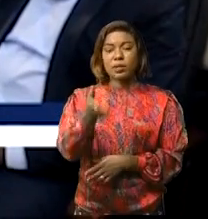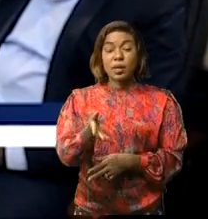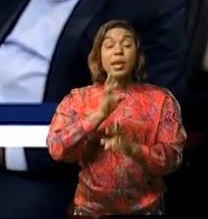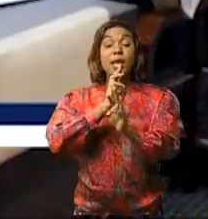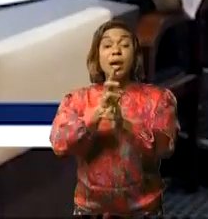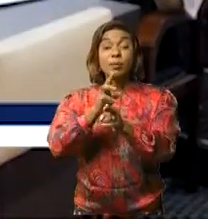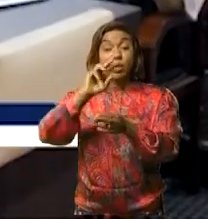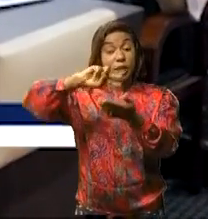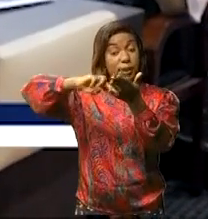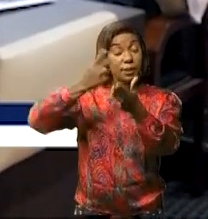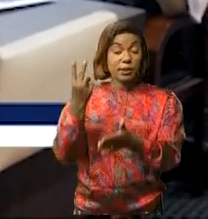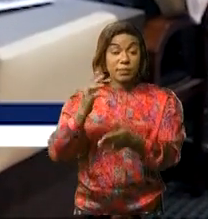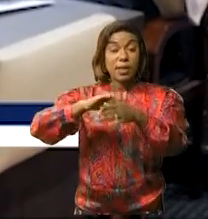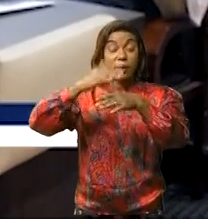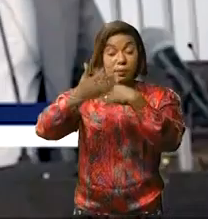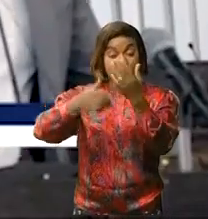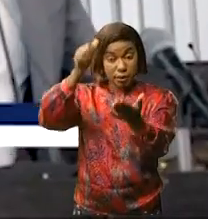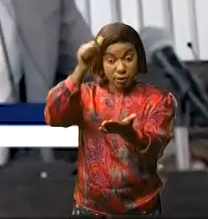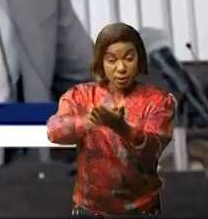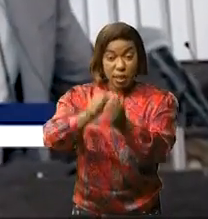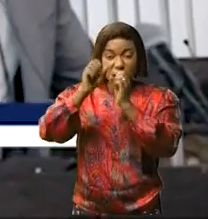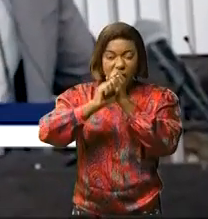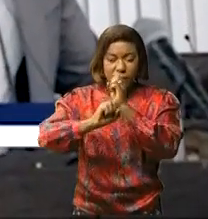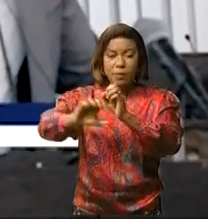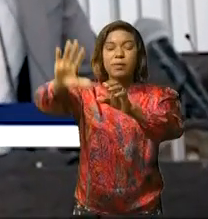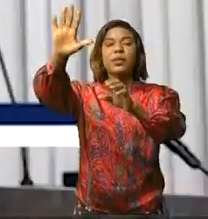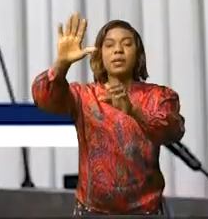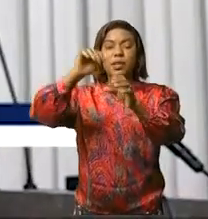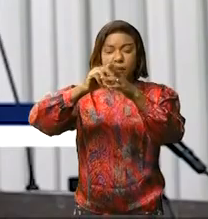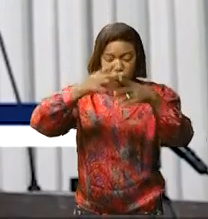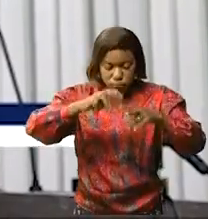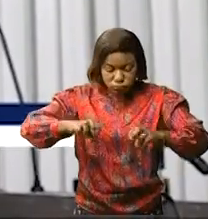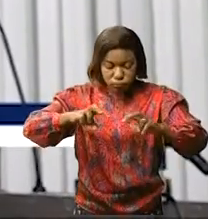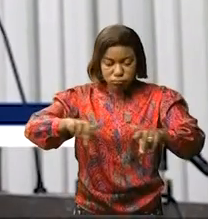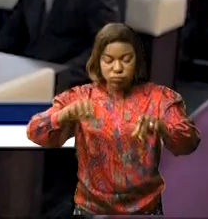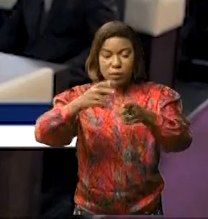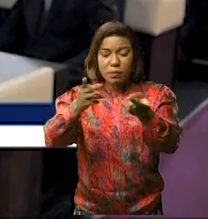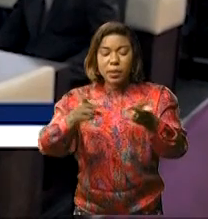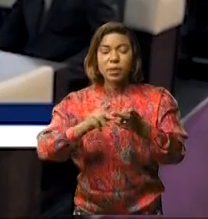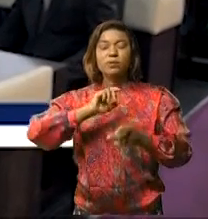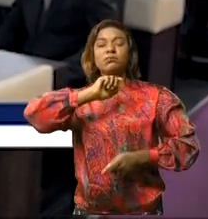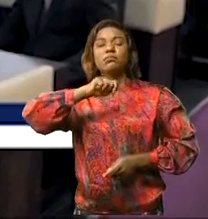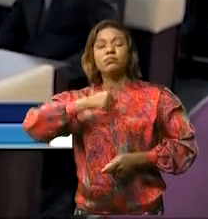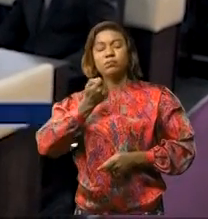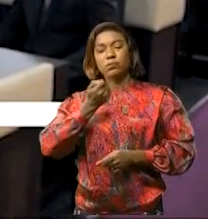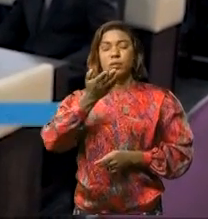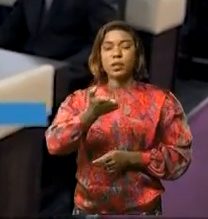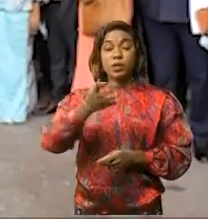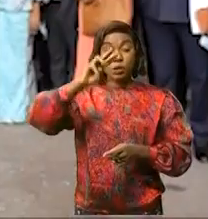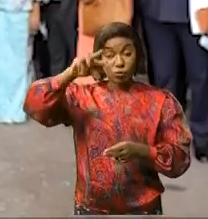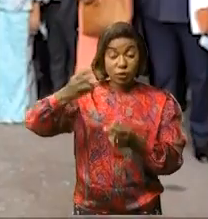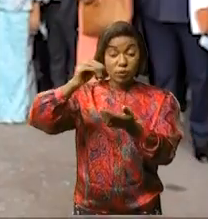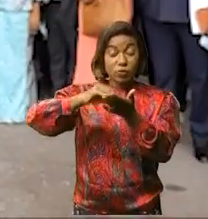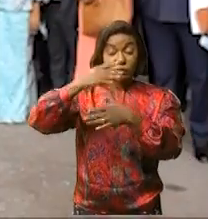rapport est le deuxième, après celui publié sur les enquêtes en milieu carcéraux. Le troisième est en cours